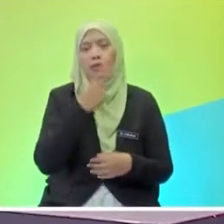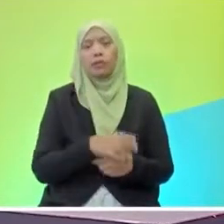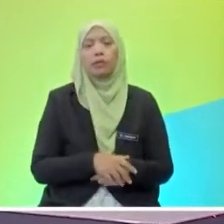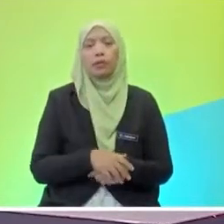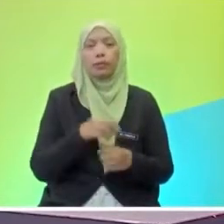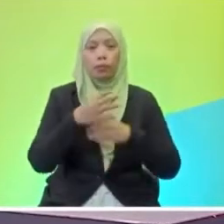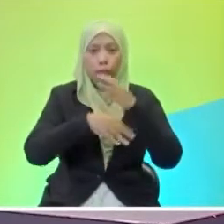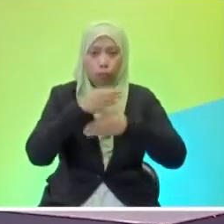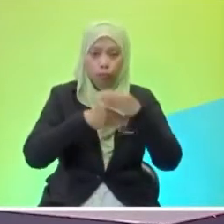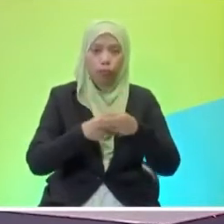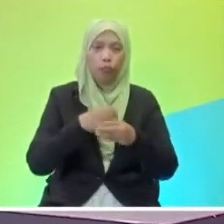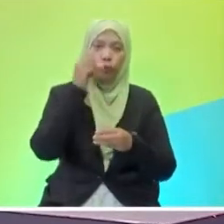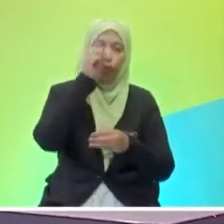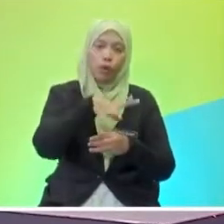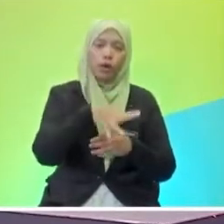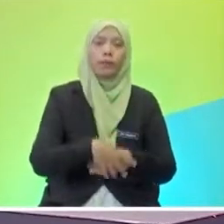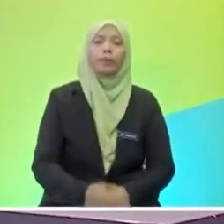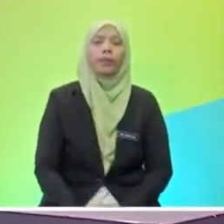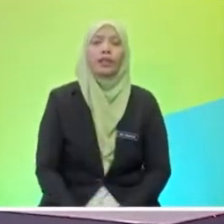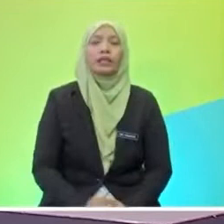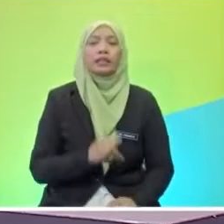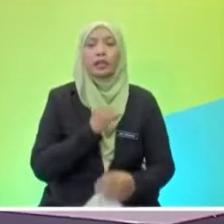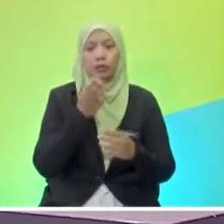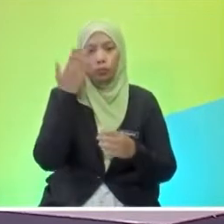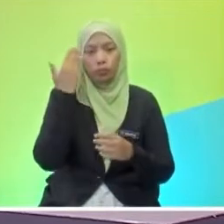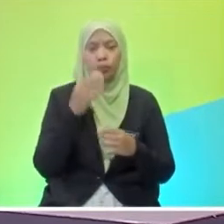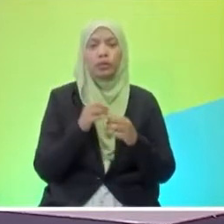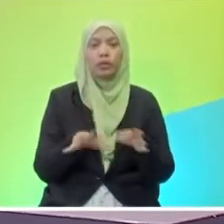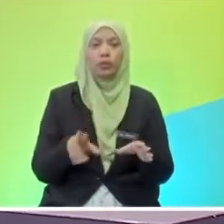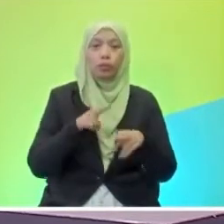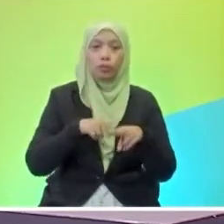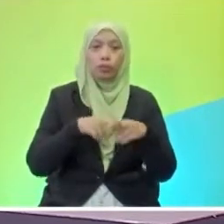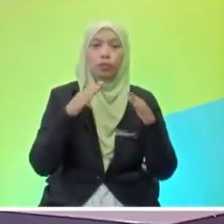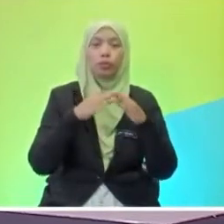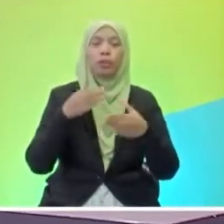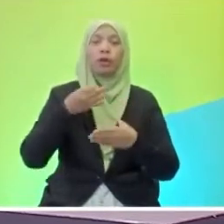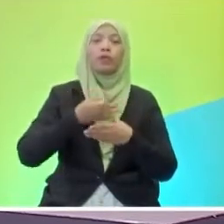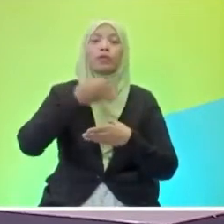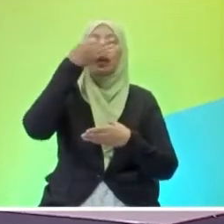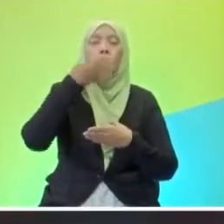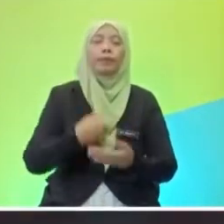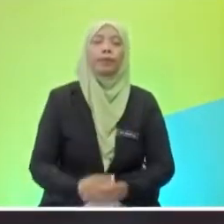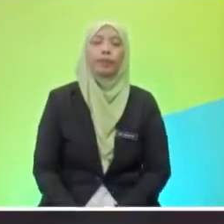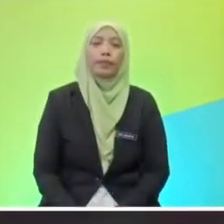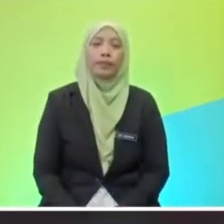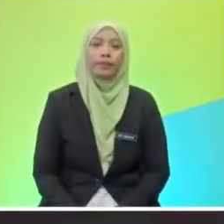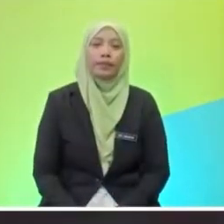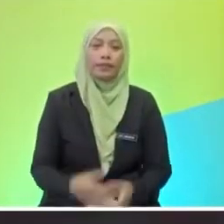bungkus dum saya pun pernah duduk sama flek juga dulu ah masa muda-muda lagi lah